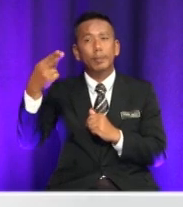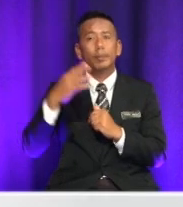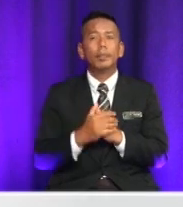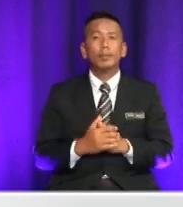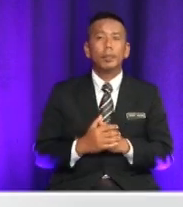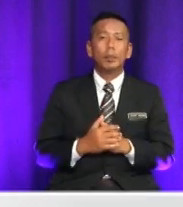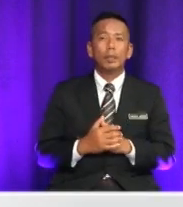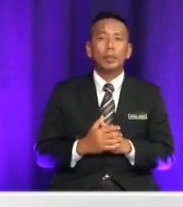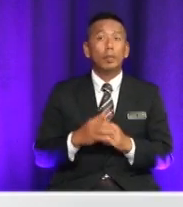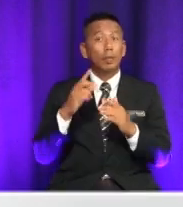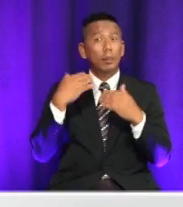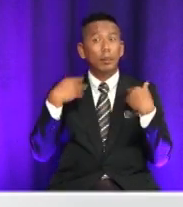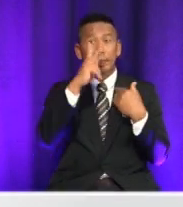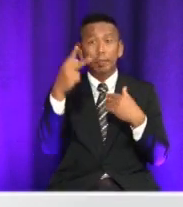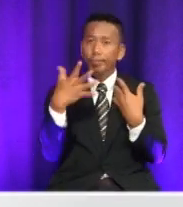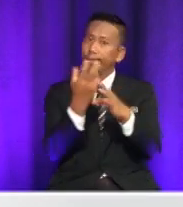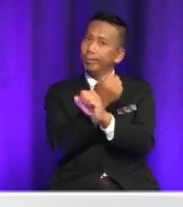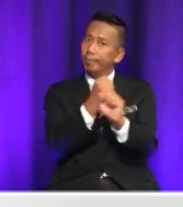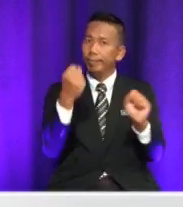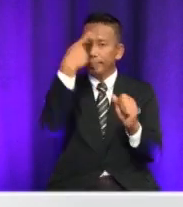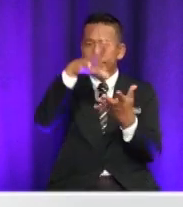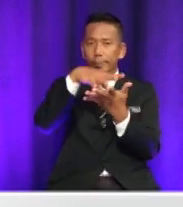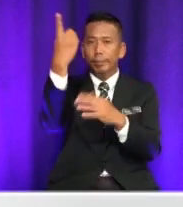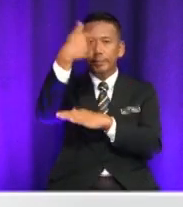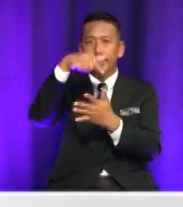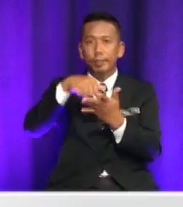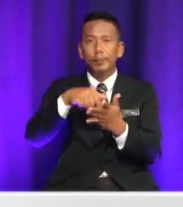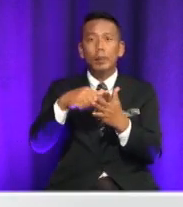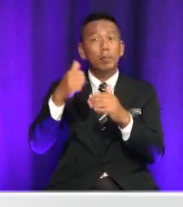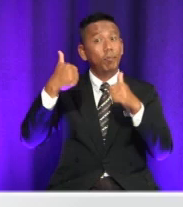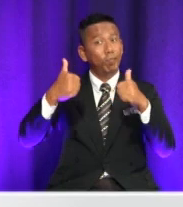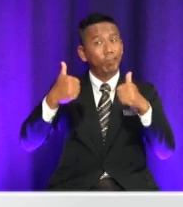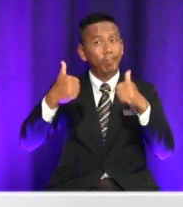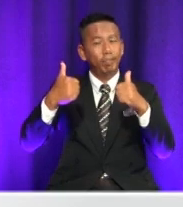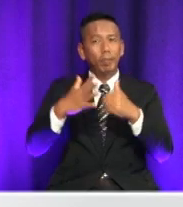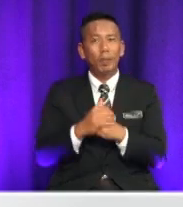Oke untuk pembelajarannya kita hari ini bagilah